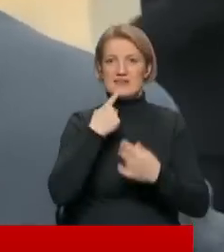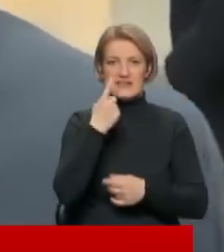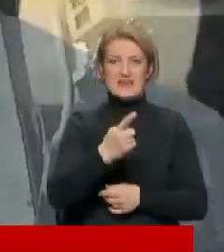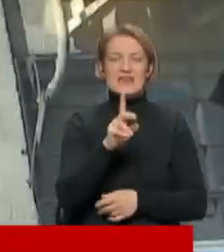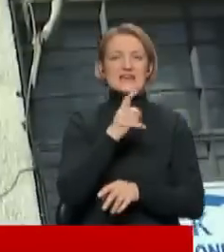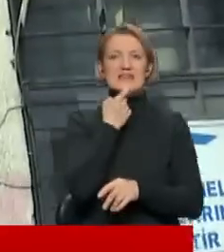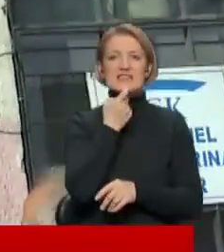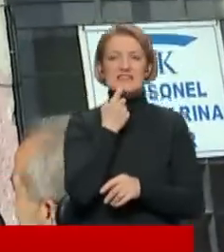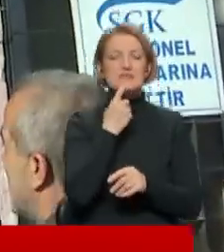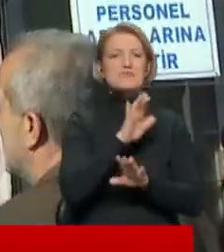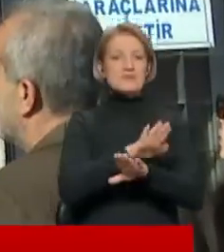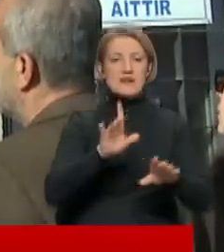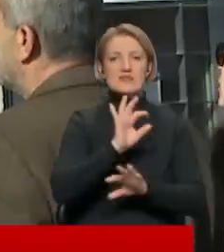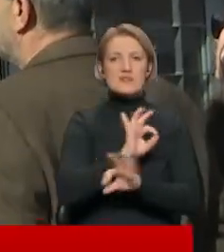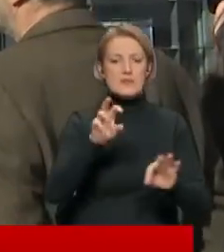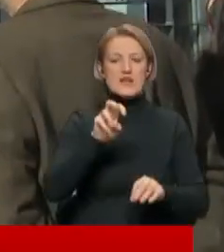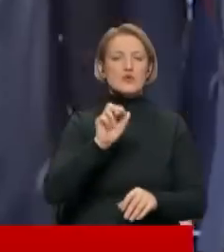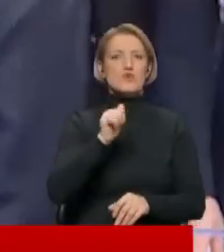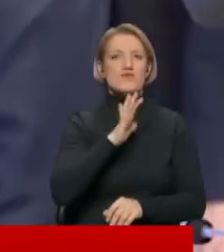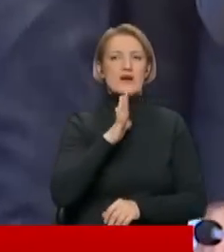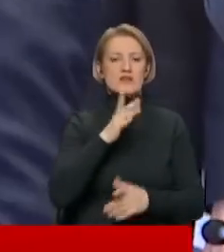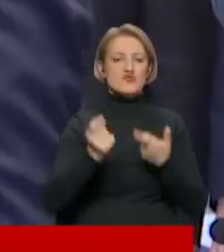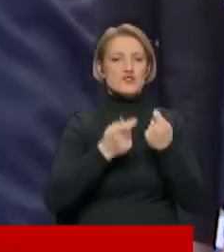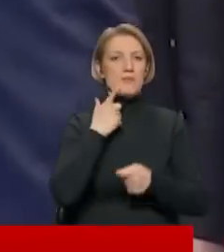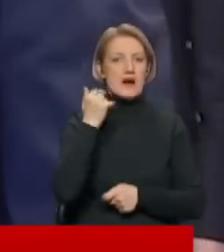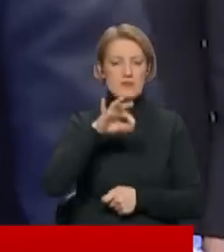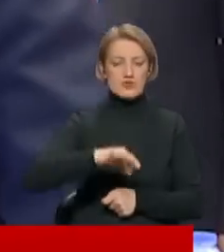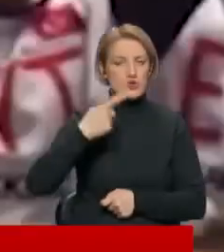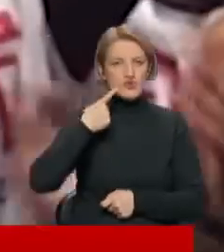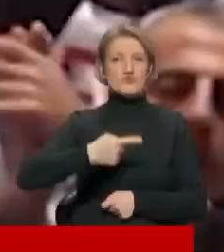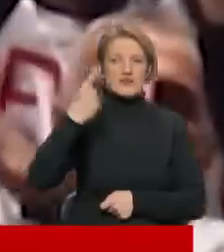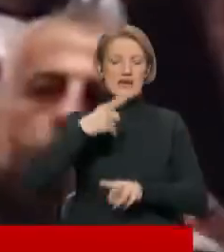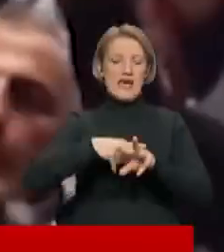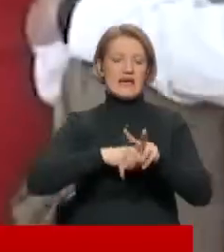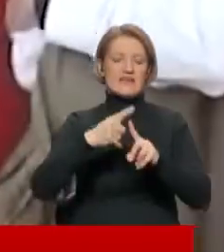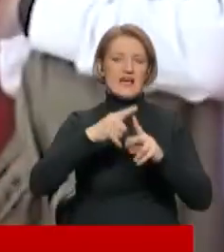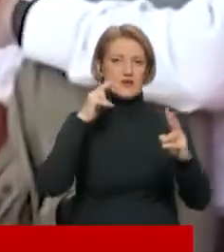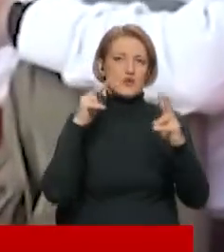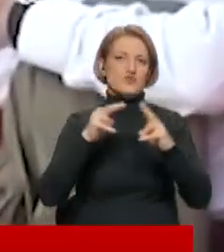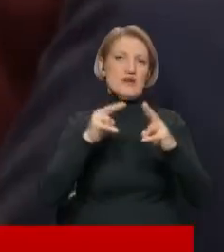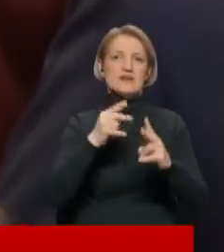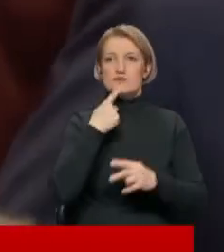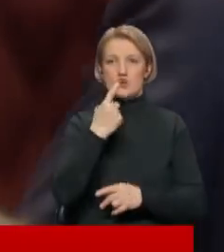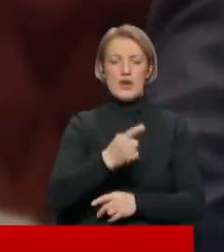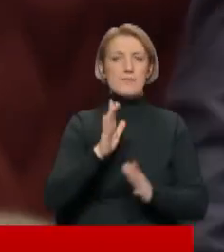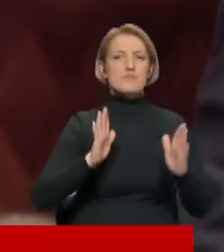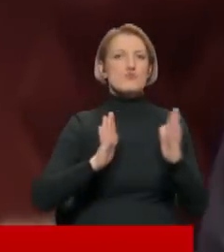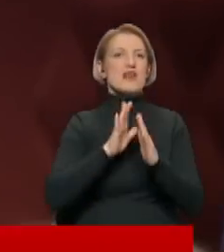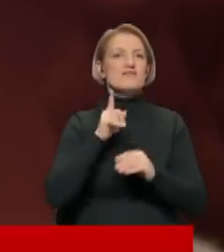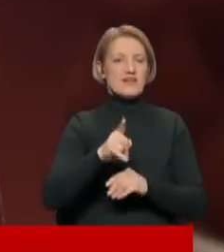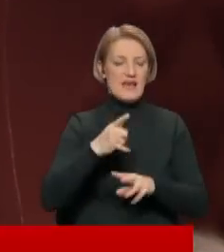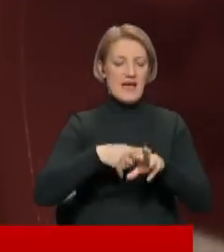yılın bitmesine tam 8 gün vardı sonrasında Çalışma Bakanı Bugün Cumhurbaşkanı ile eyt'yi görüşeceklerini söyledi muhalefet de